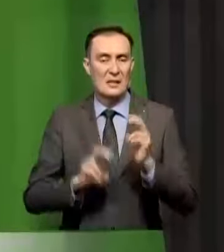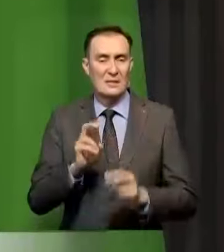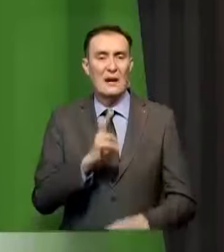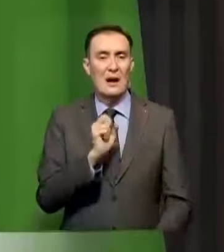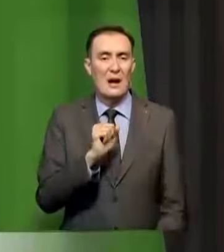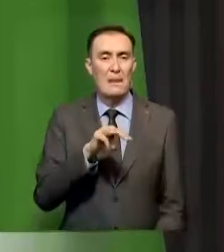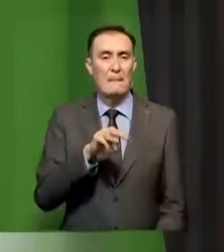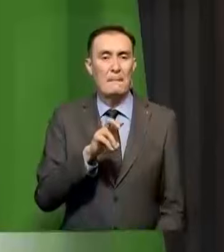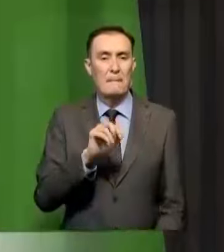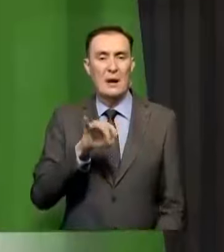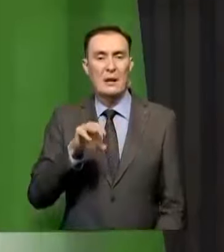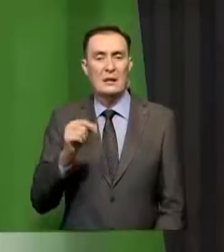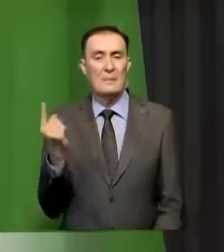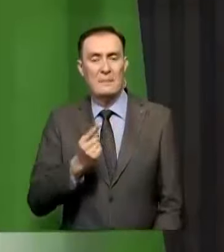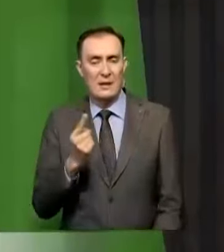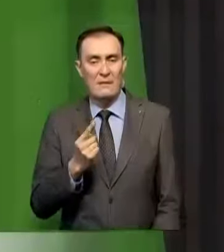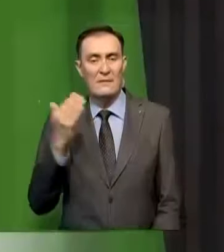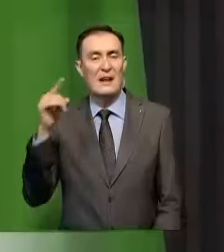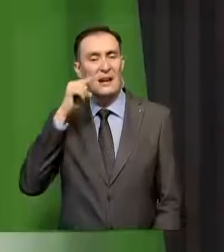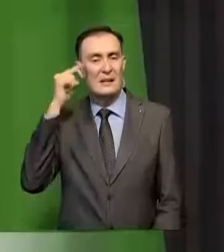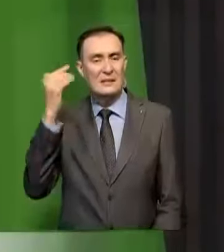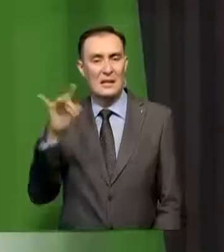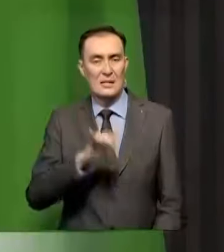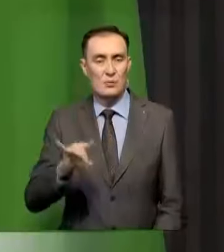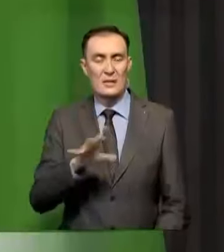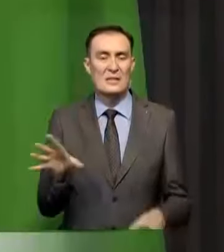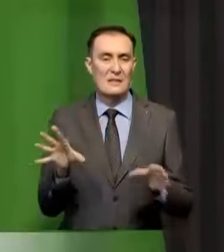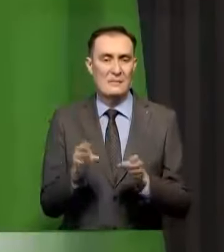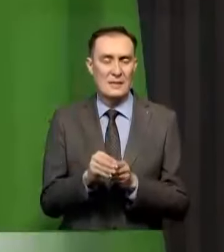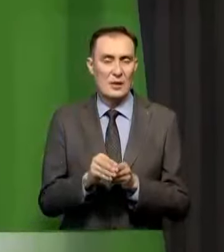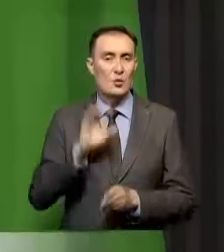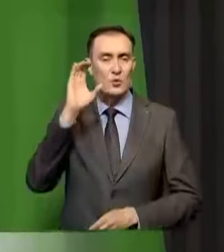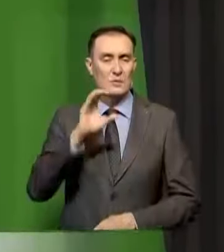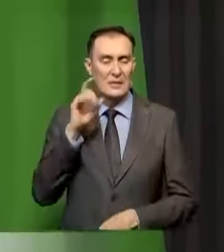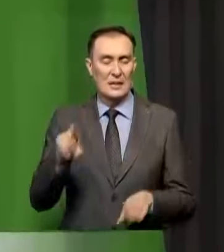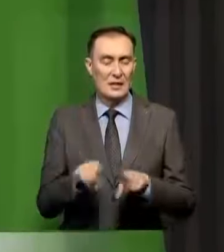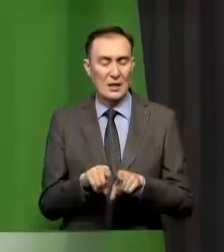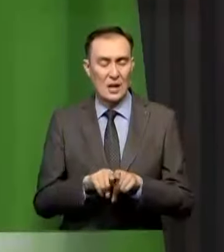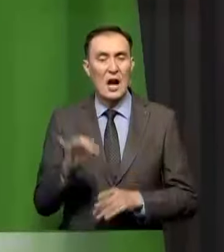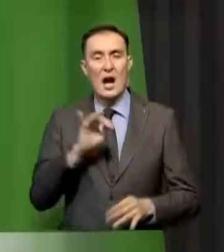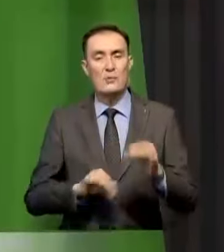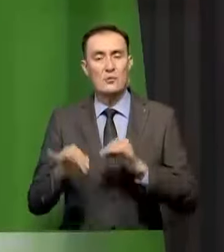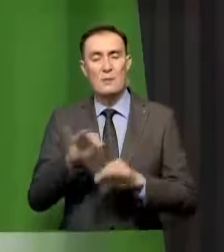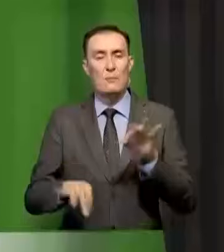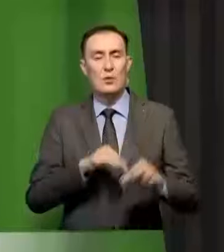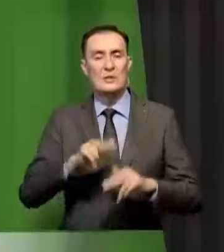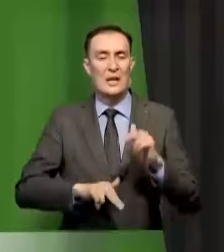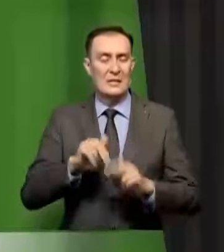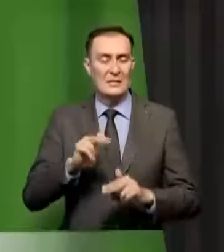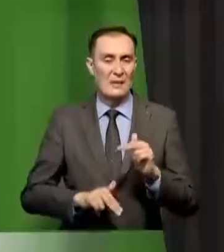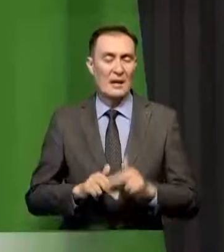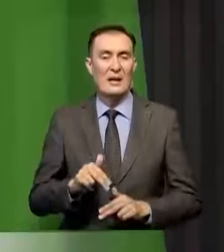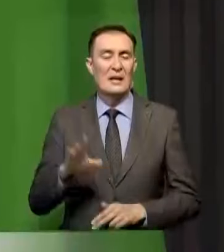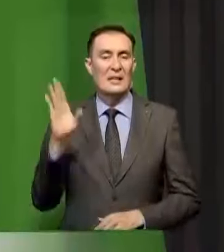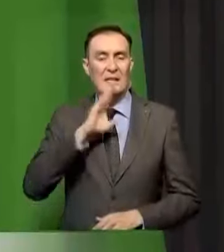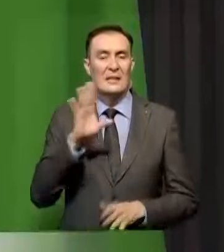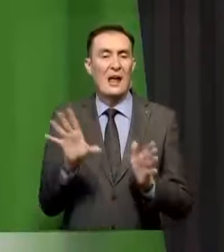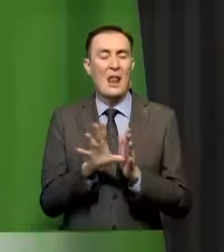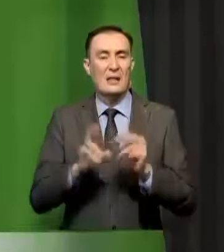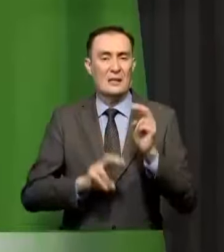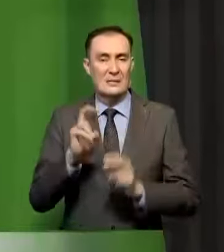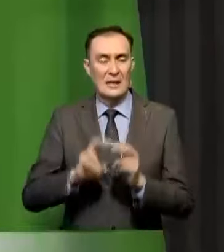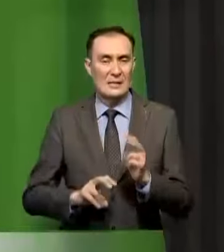Камбаратинской ГЭС-1 в Кыргызской республике совместно с республикой Узбекистан. Обсуждается проект строительства